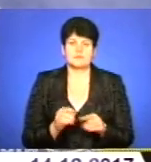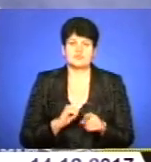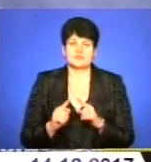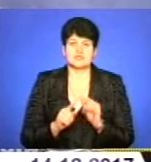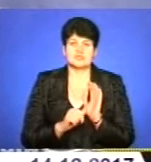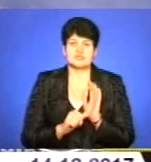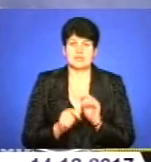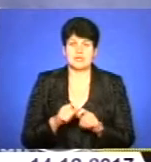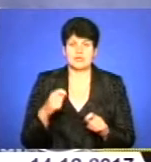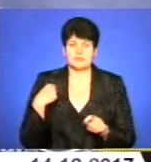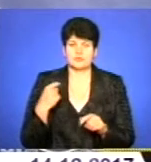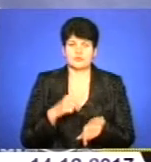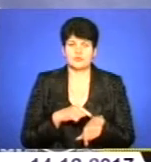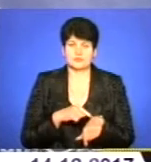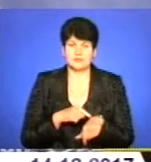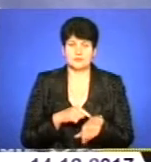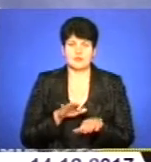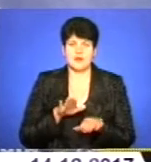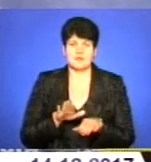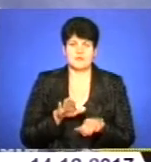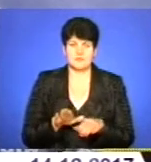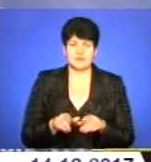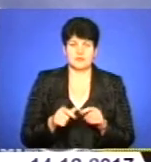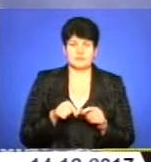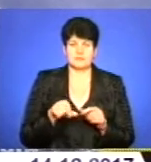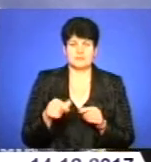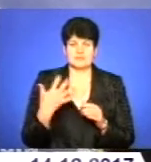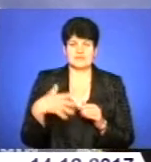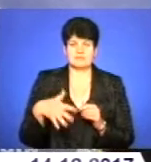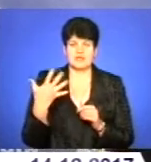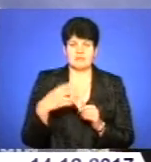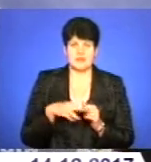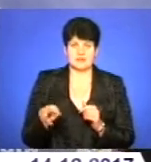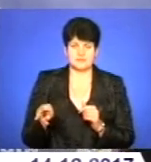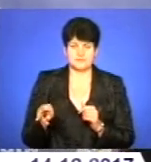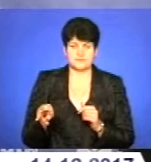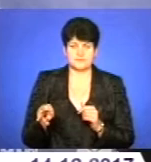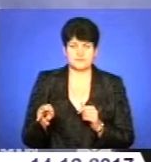60 км на годину гармійний шлях транспортного засобу становить в середньому 55 метрів. І